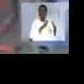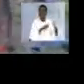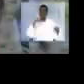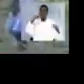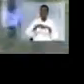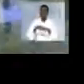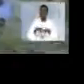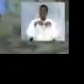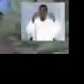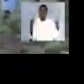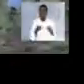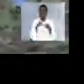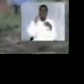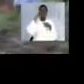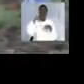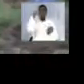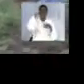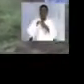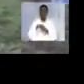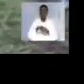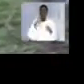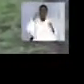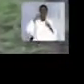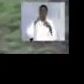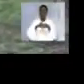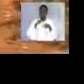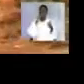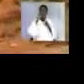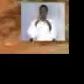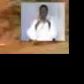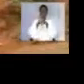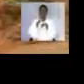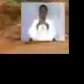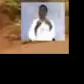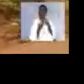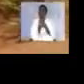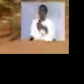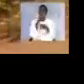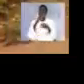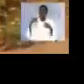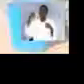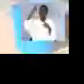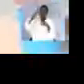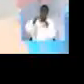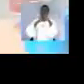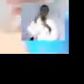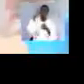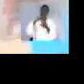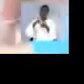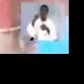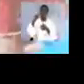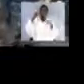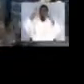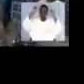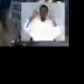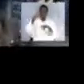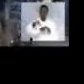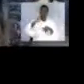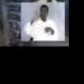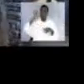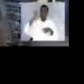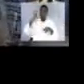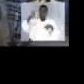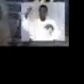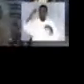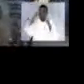actuels. Place de la femme rurale dans l'atteinte de l'objectif de la Côte d'Ivoire émergente à l'horizon 2020 est le thème choisi.